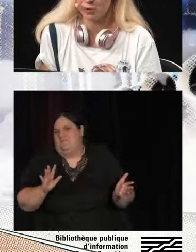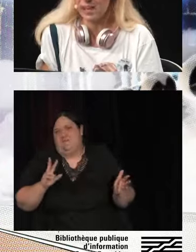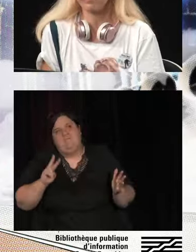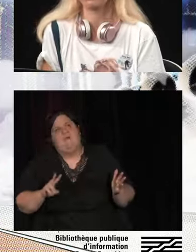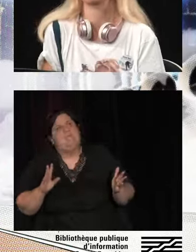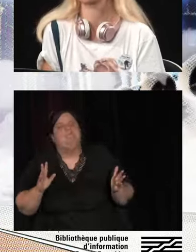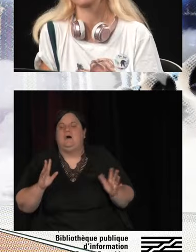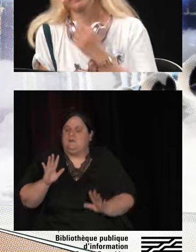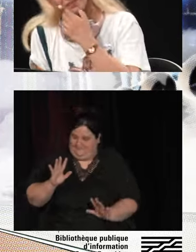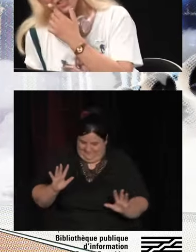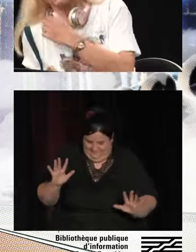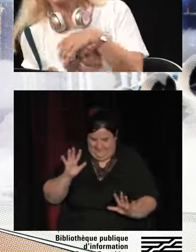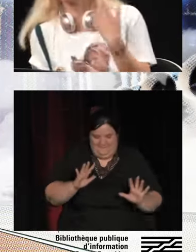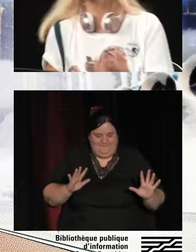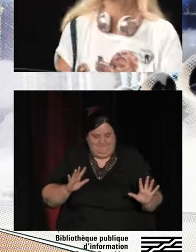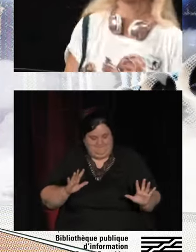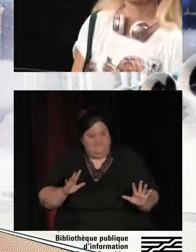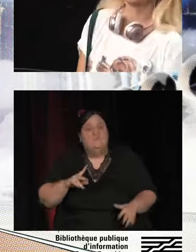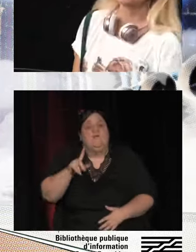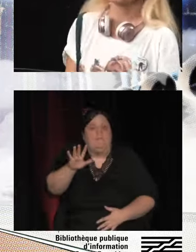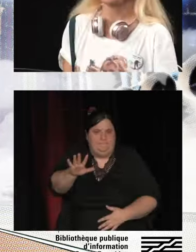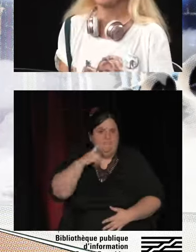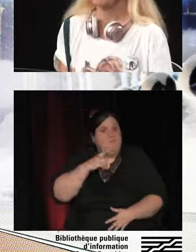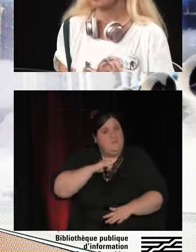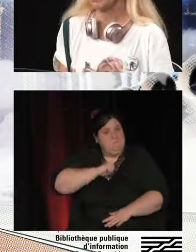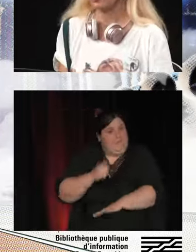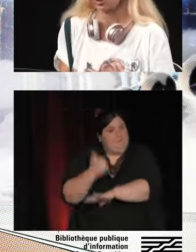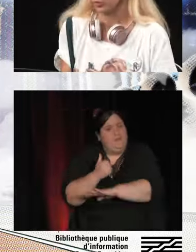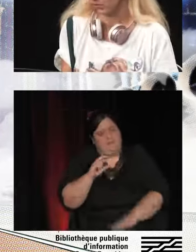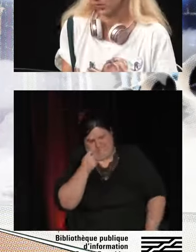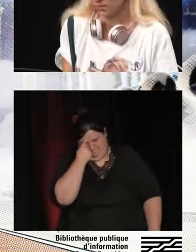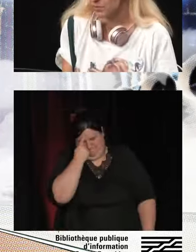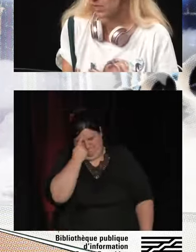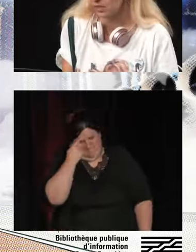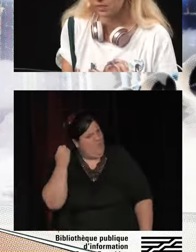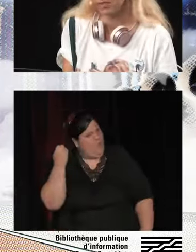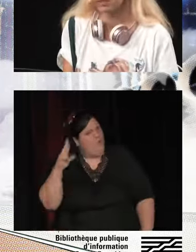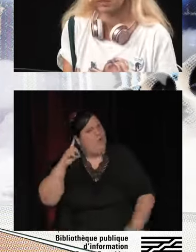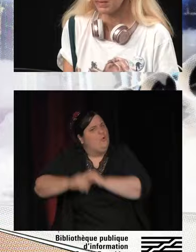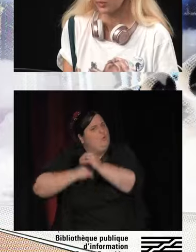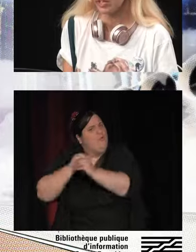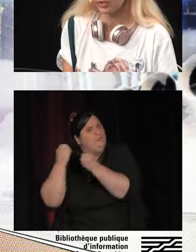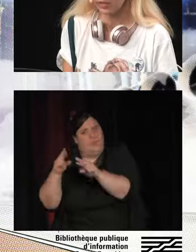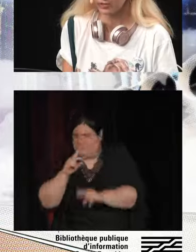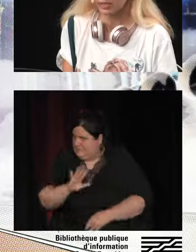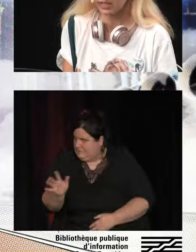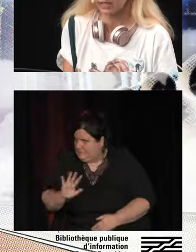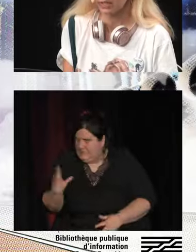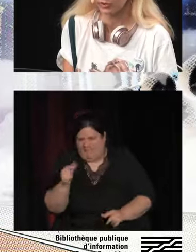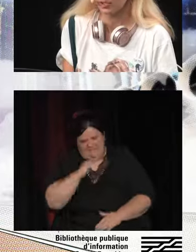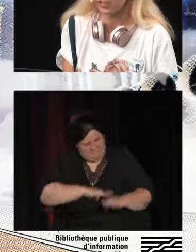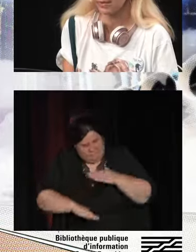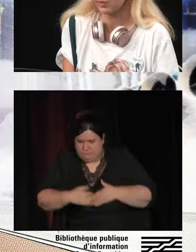même si il faut pas, bien sûr, il faut pas commencer le speedrun en vous disant je vais avoir un record du monde. C'est le meilleur moyen d'être